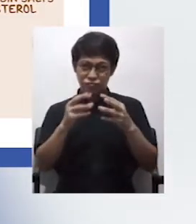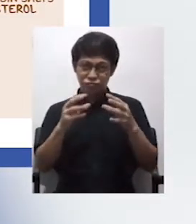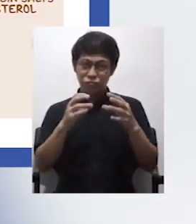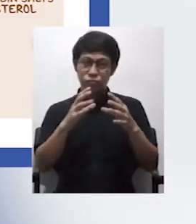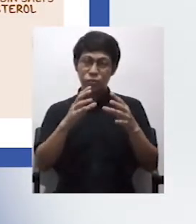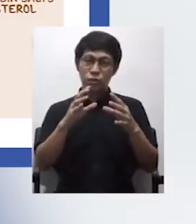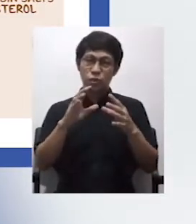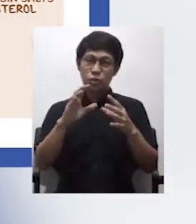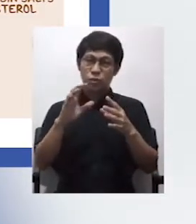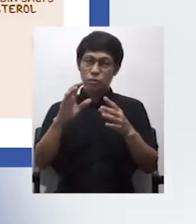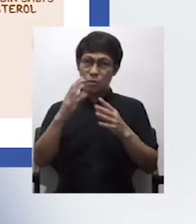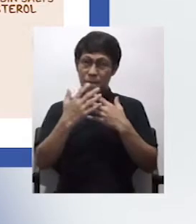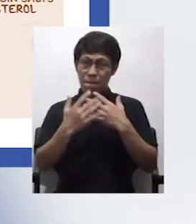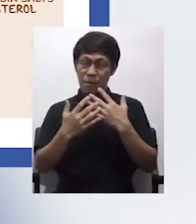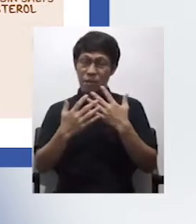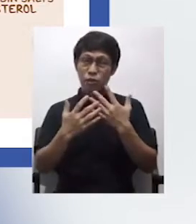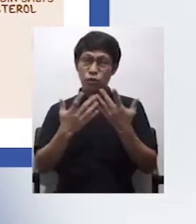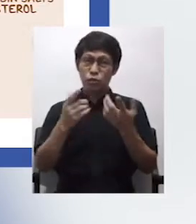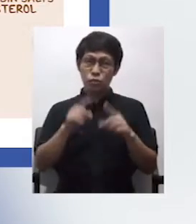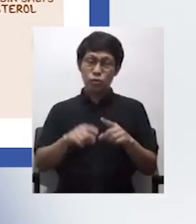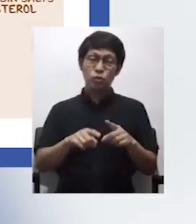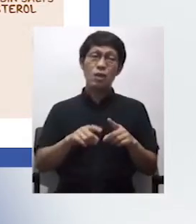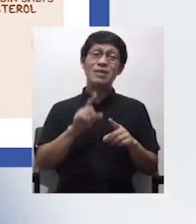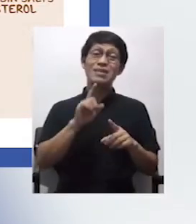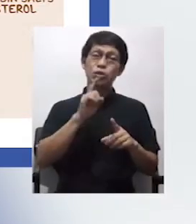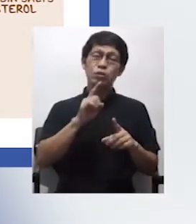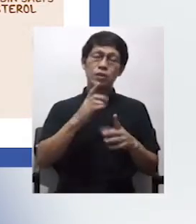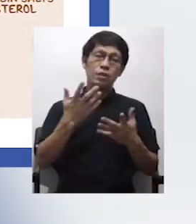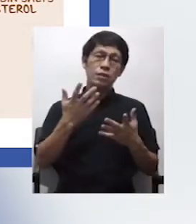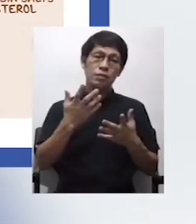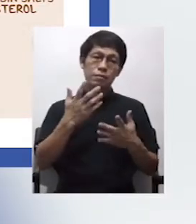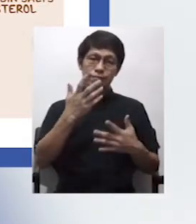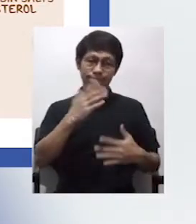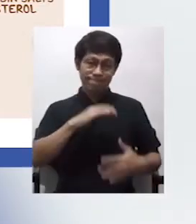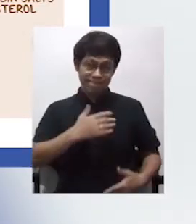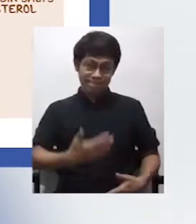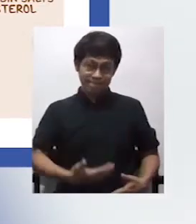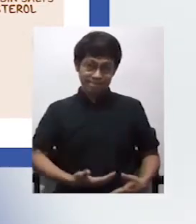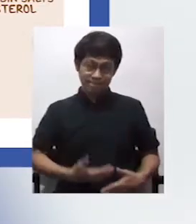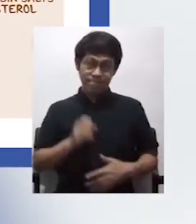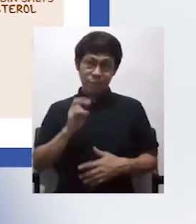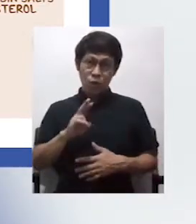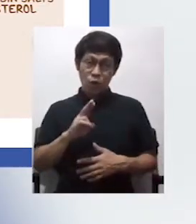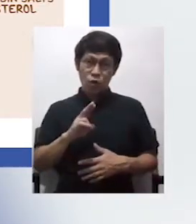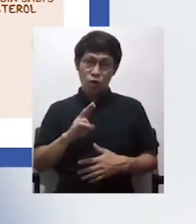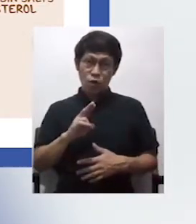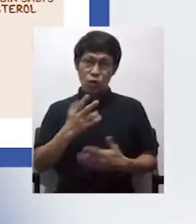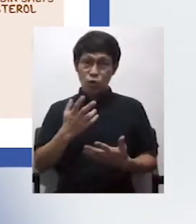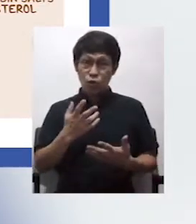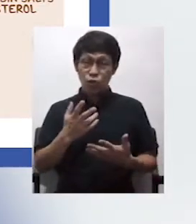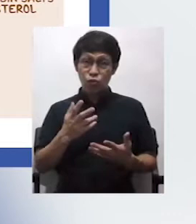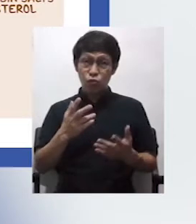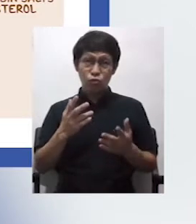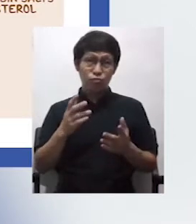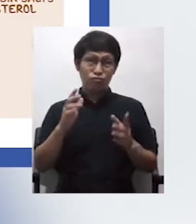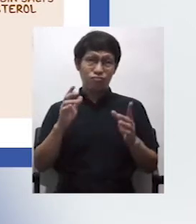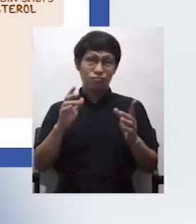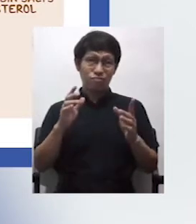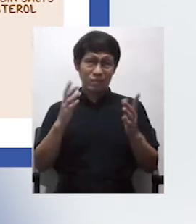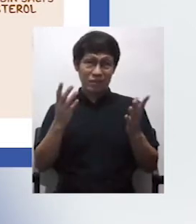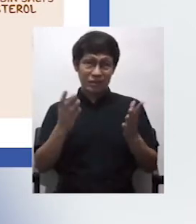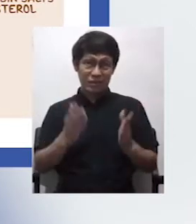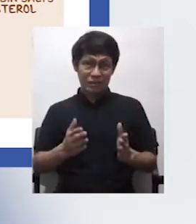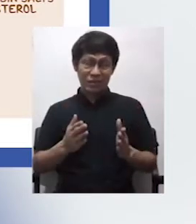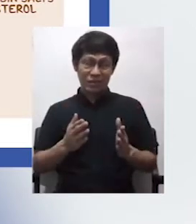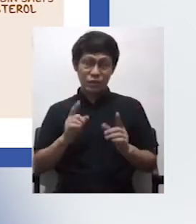atay, pagkabawas ng supply ng dugo sa gallbladder, paglapot ng bile sa gallbladder, at pangunahin dito yung nangyayari